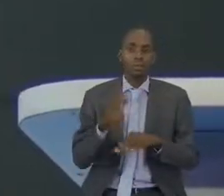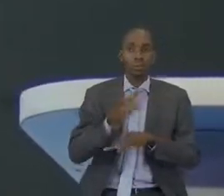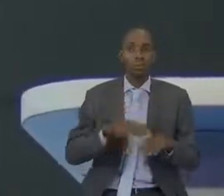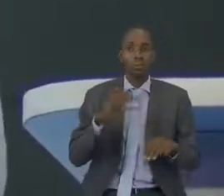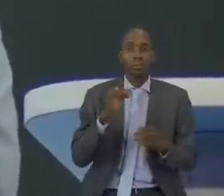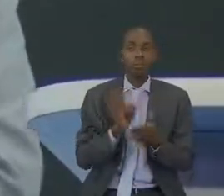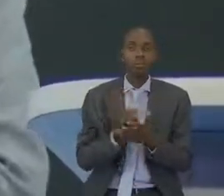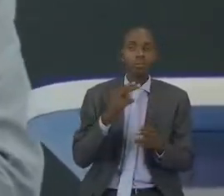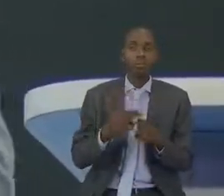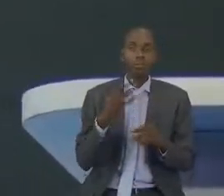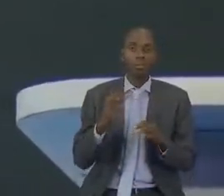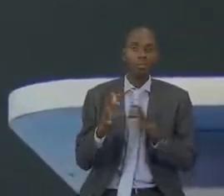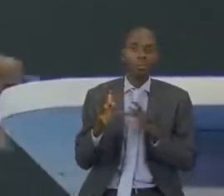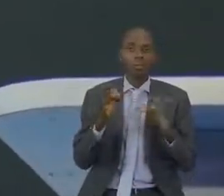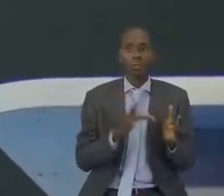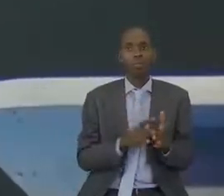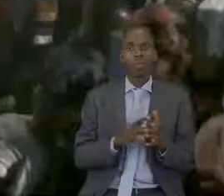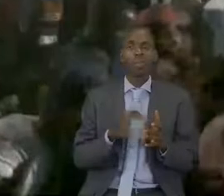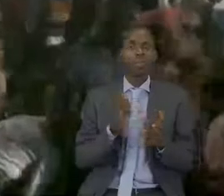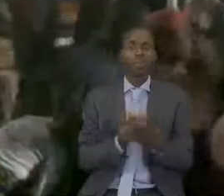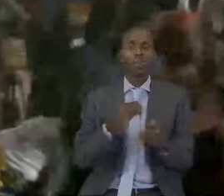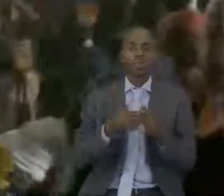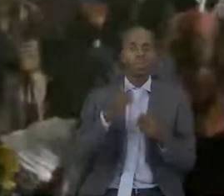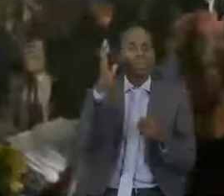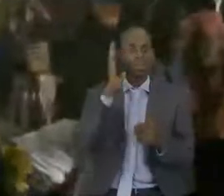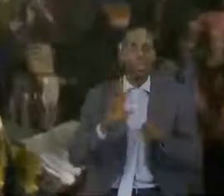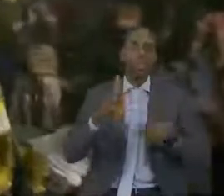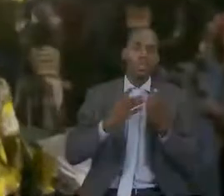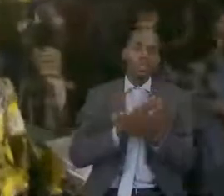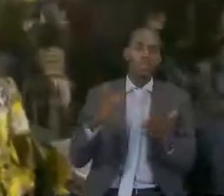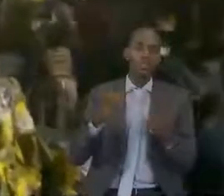Jésus, cette chose va disparaître.